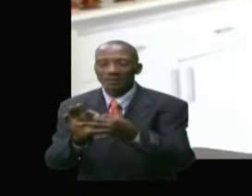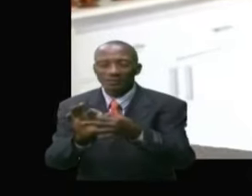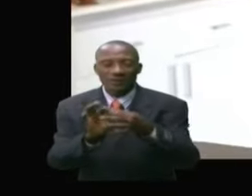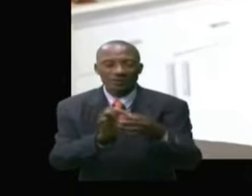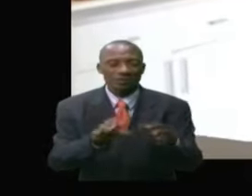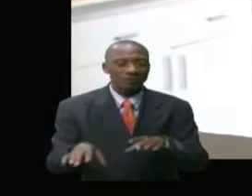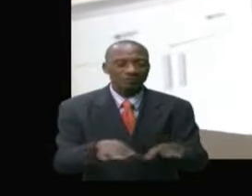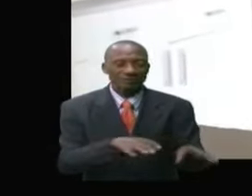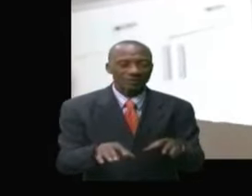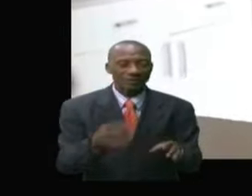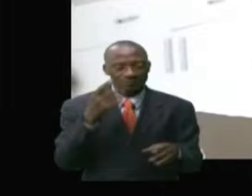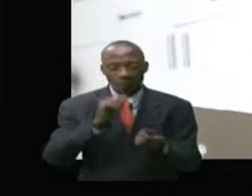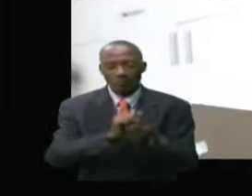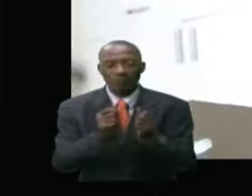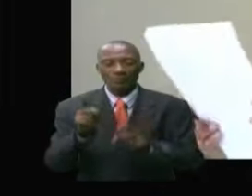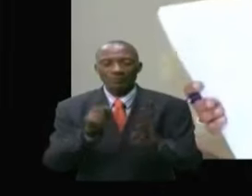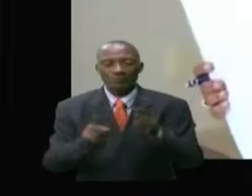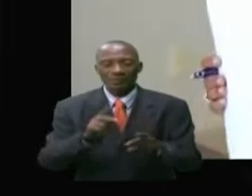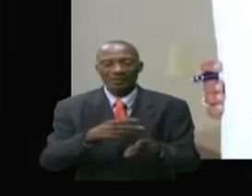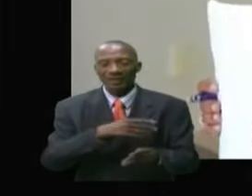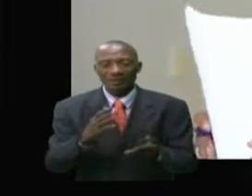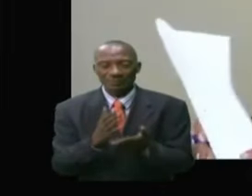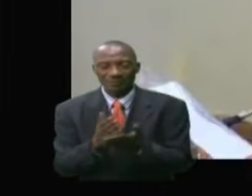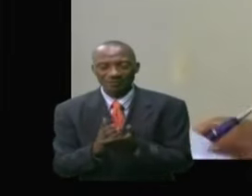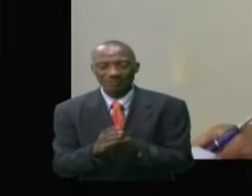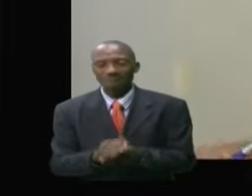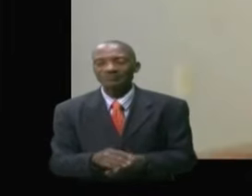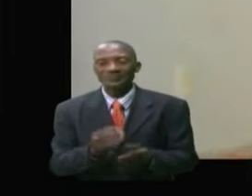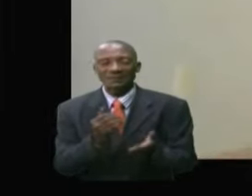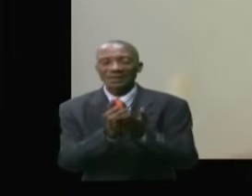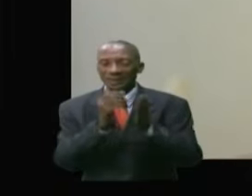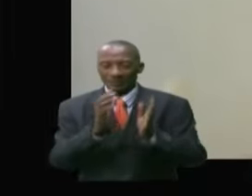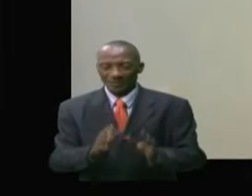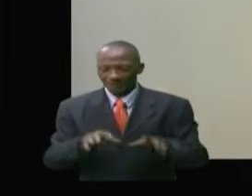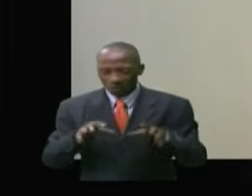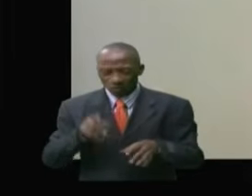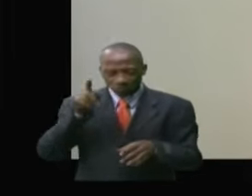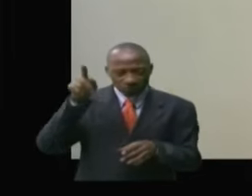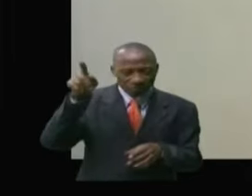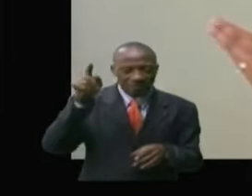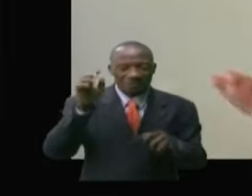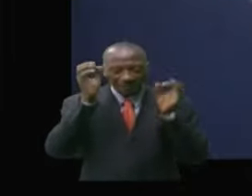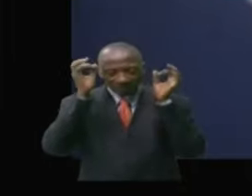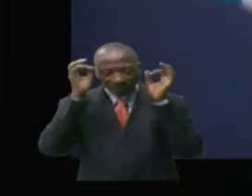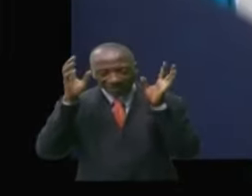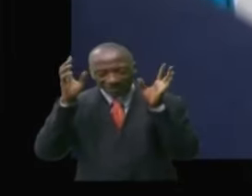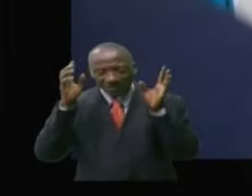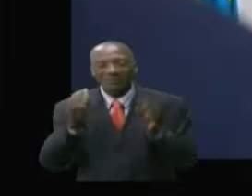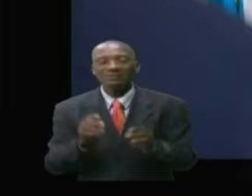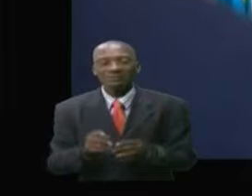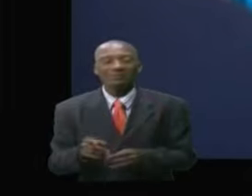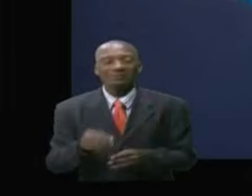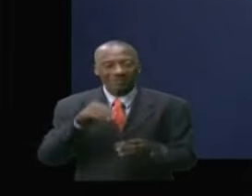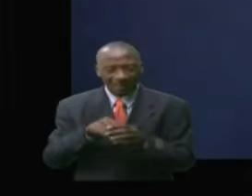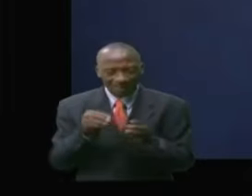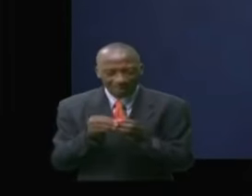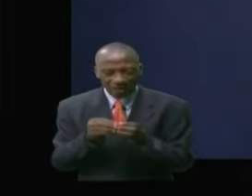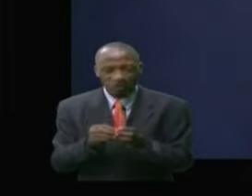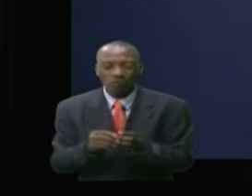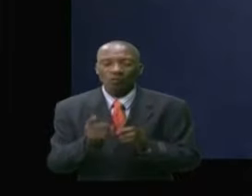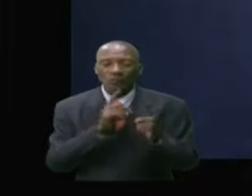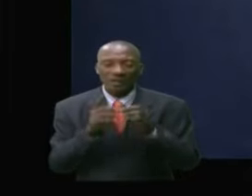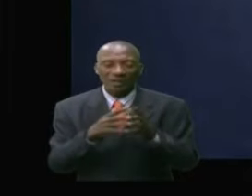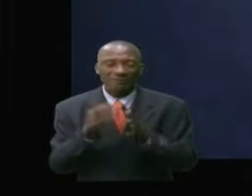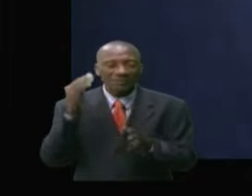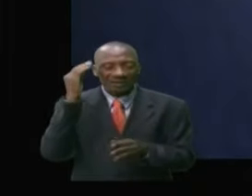secteurs publics et privés de deux pays. L'ambassadeur de la RDC au Brésil a, à la suite de cet entretien, convié la ministre d'État